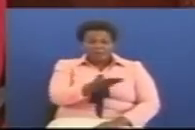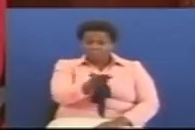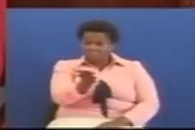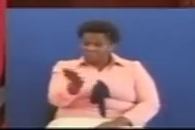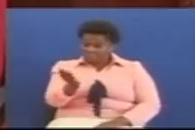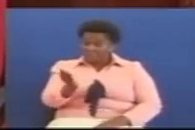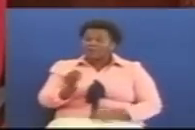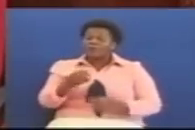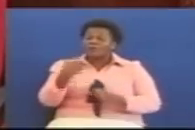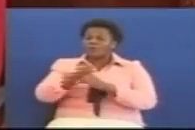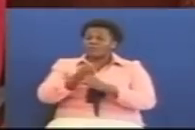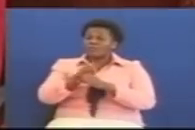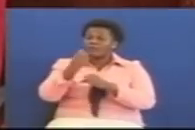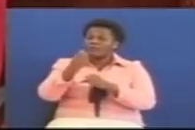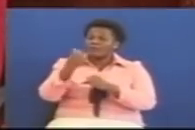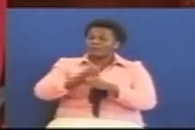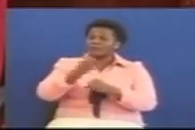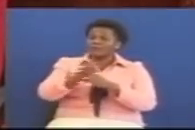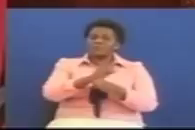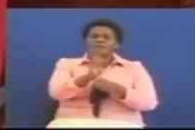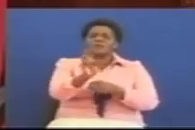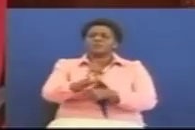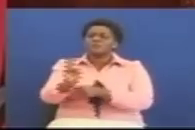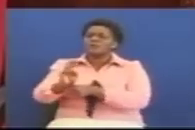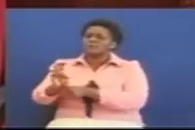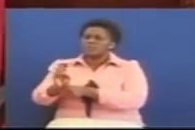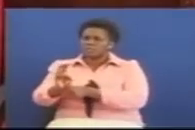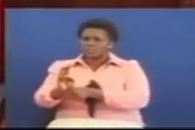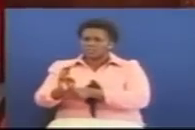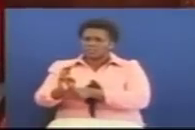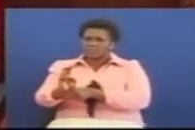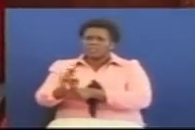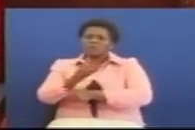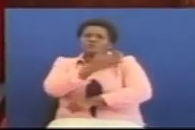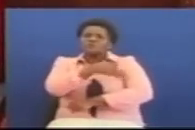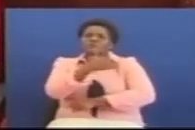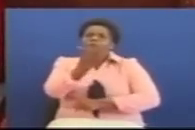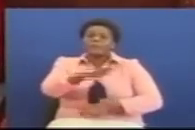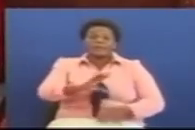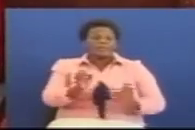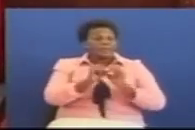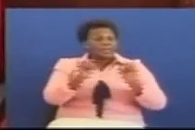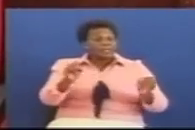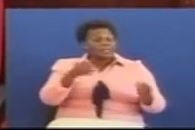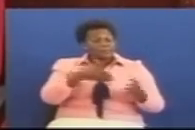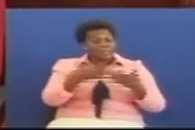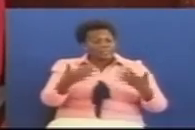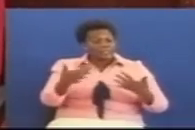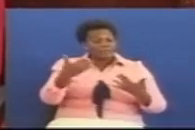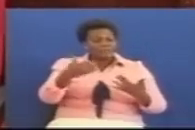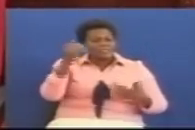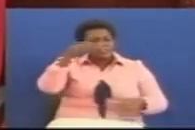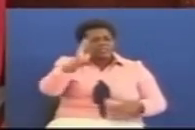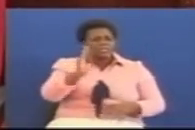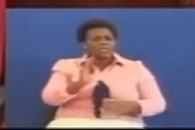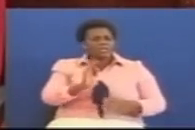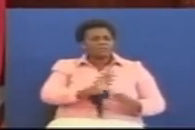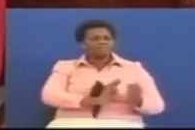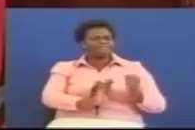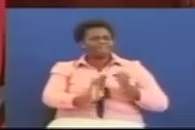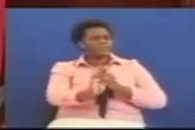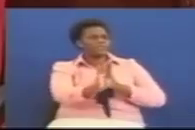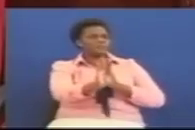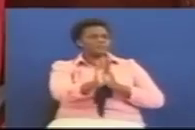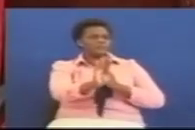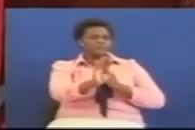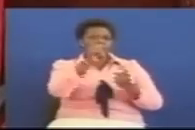na uendelezaji wa miradi ya maji. Lakini hivi karibuni serikali imesimamisha uchaguzi wa